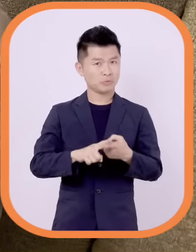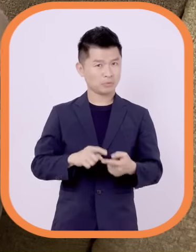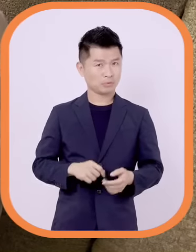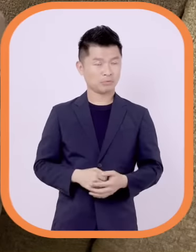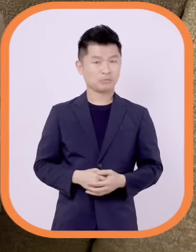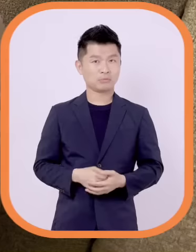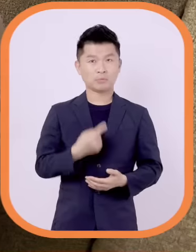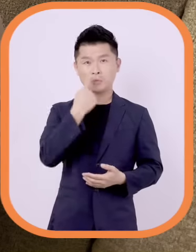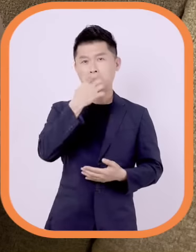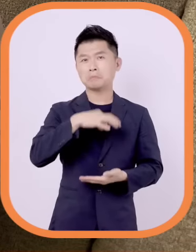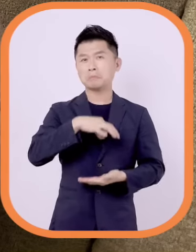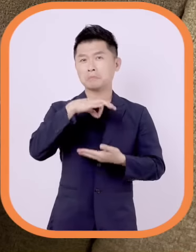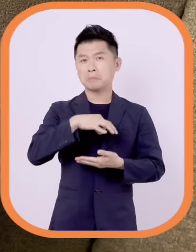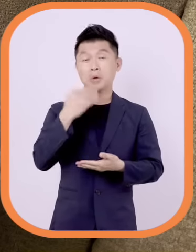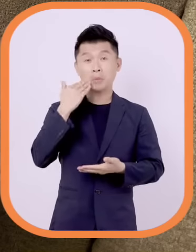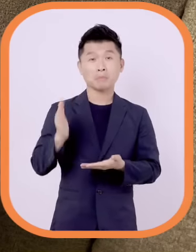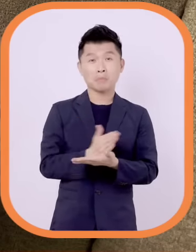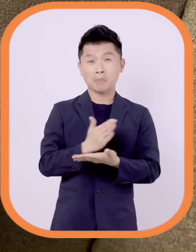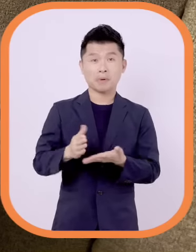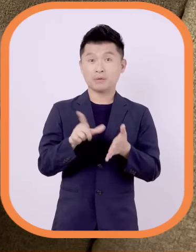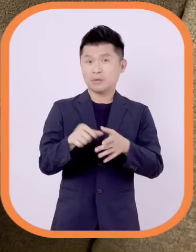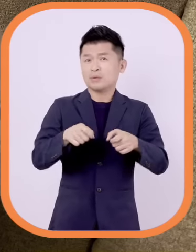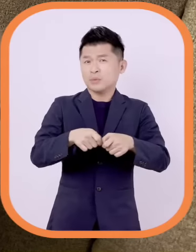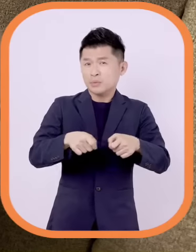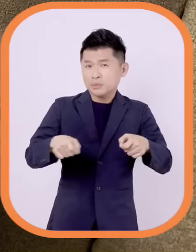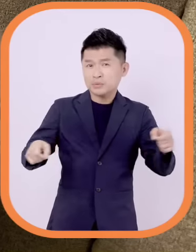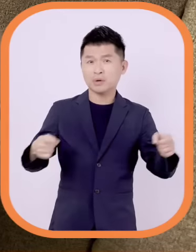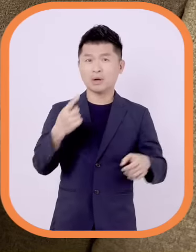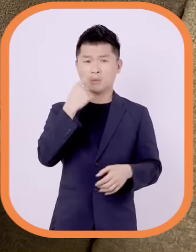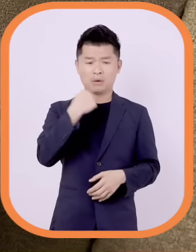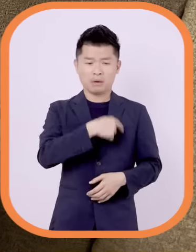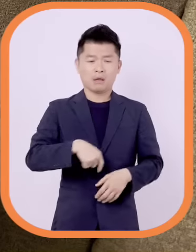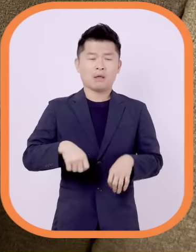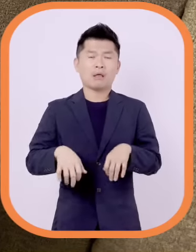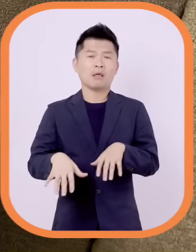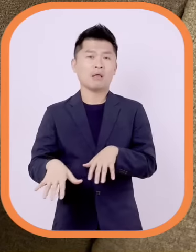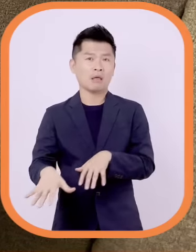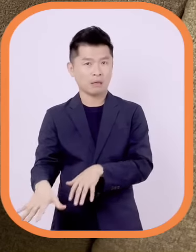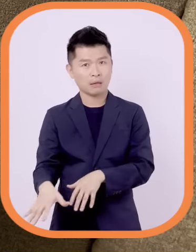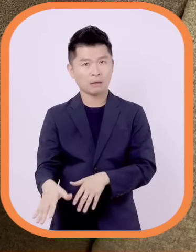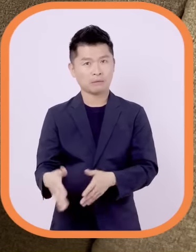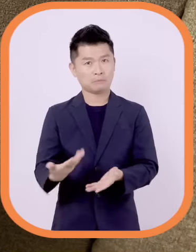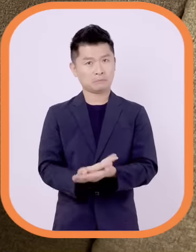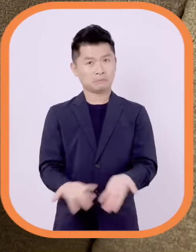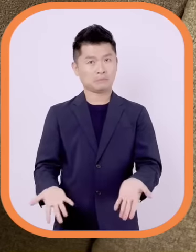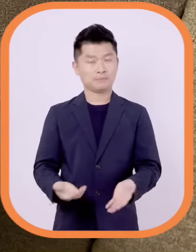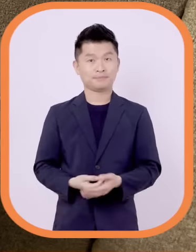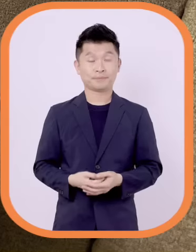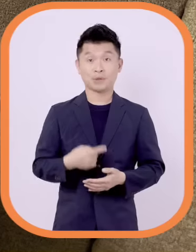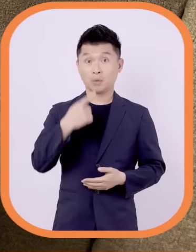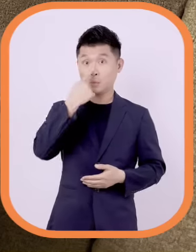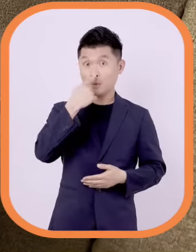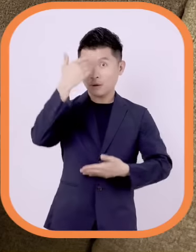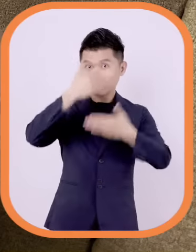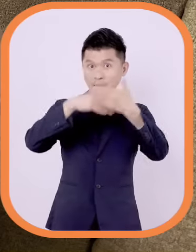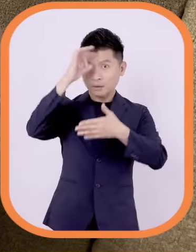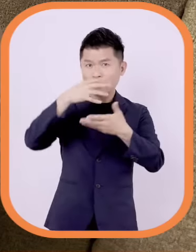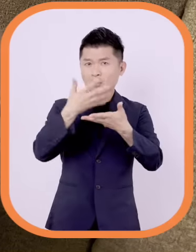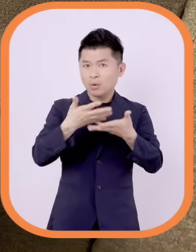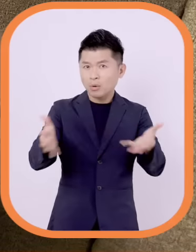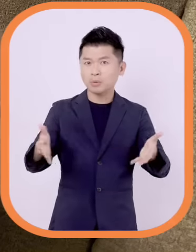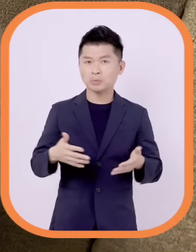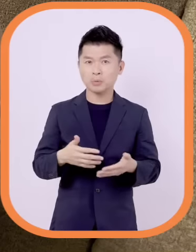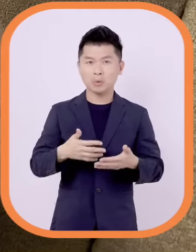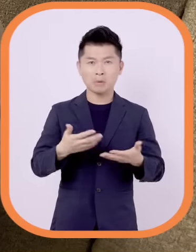讲咩，我都惊讲，若审判伤久吼，我的体力唔知好会过未？ 我有看过很多电